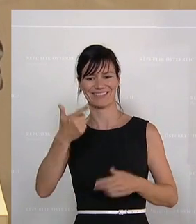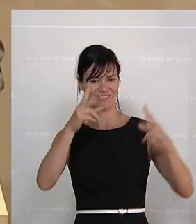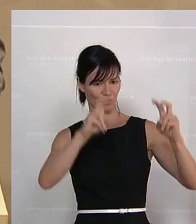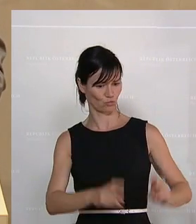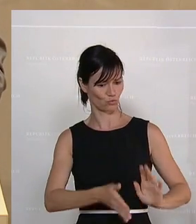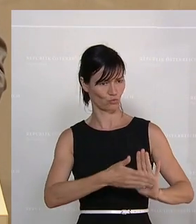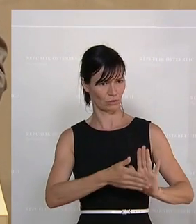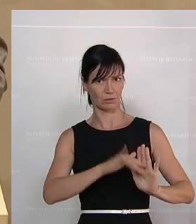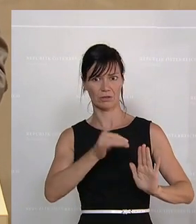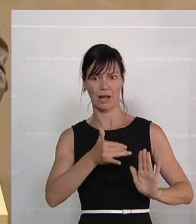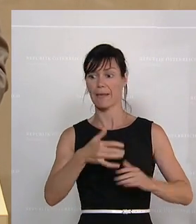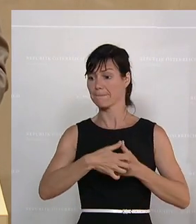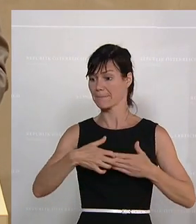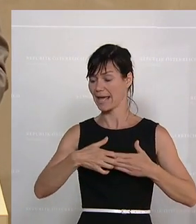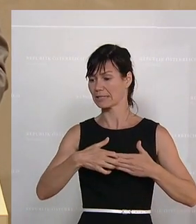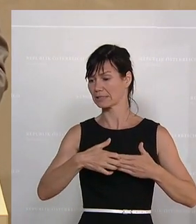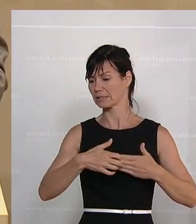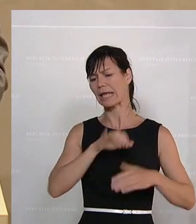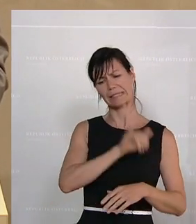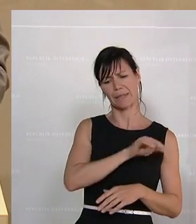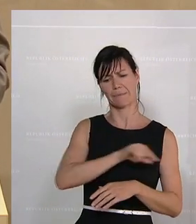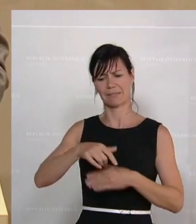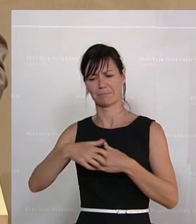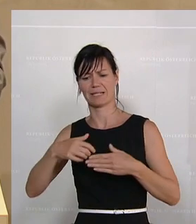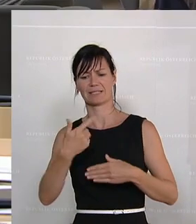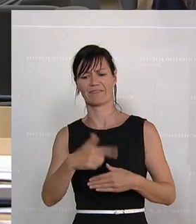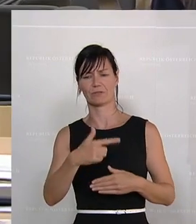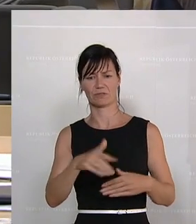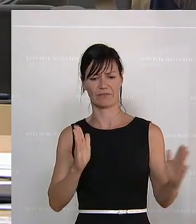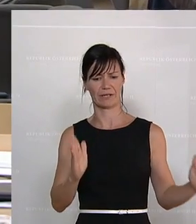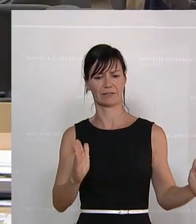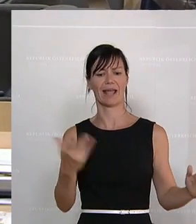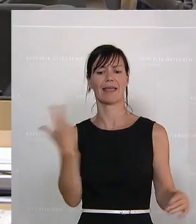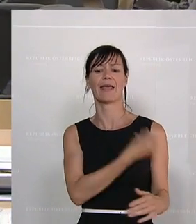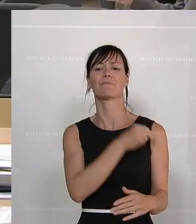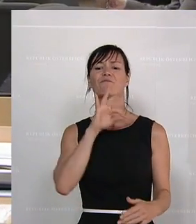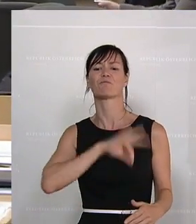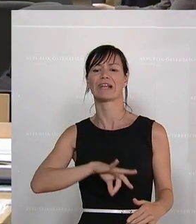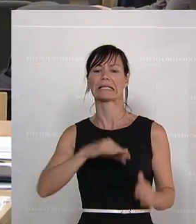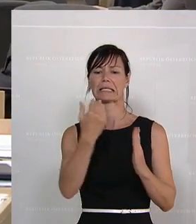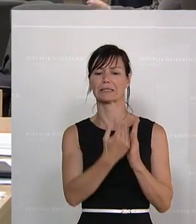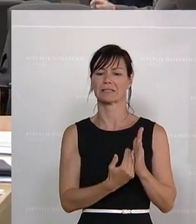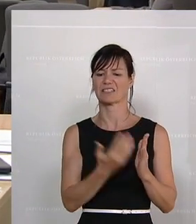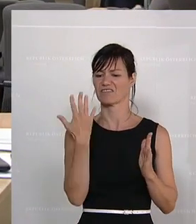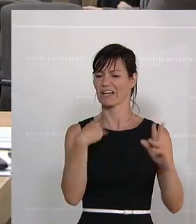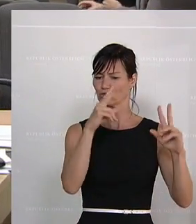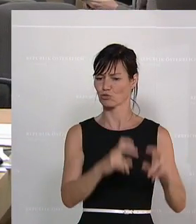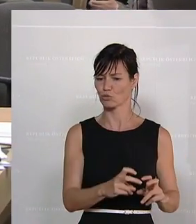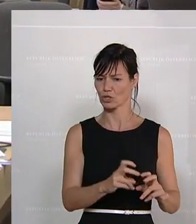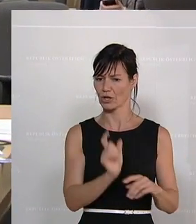zu den test eines vom märz jänner bis märz 22 zusammenhang mit dem impfpflicht gesetz wo eine unterstützung